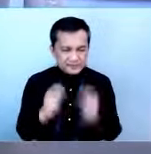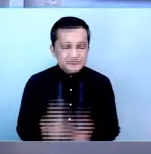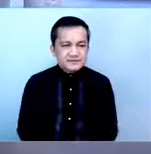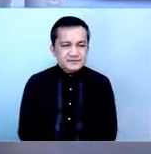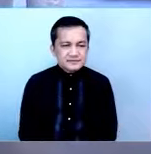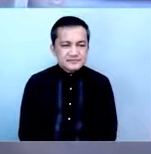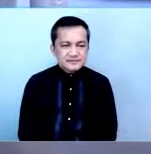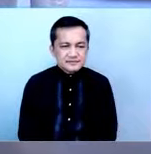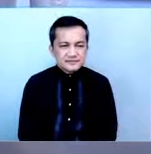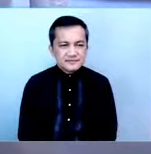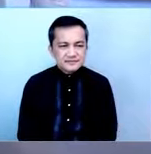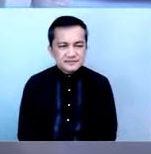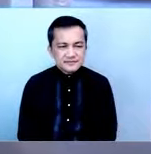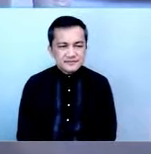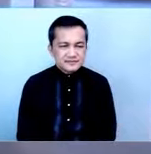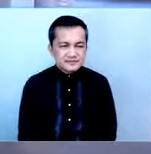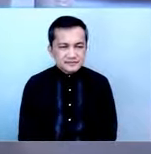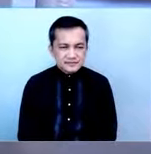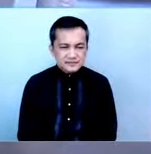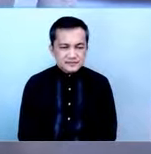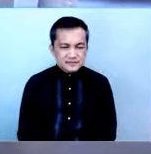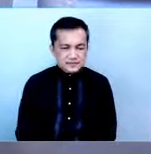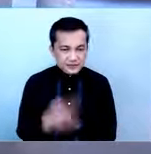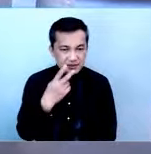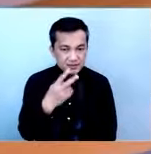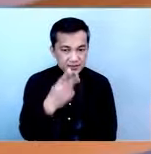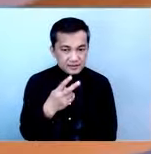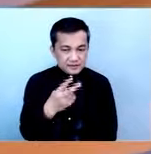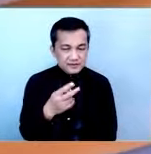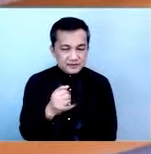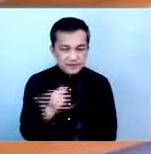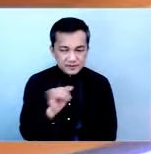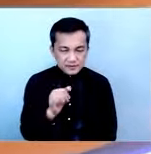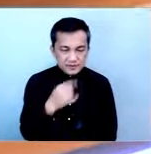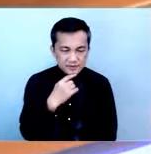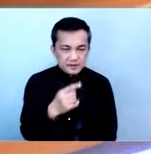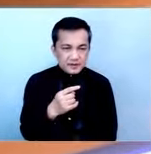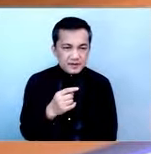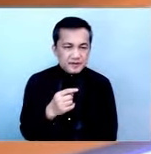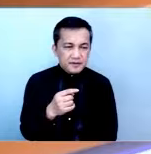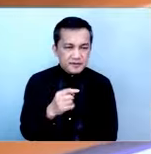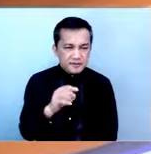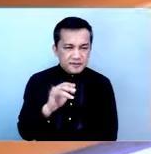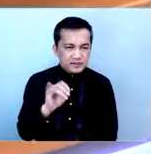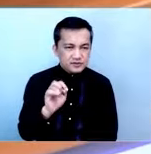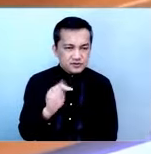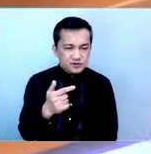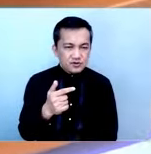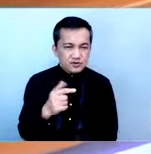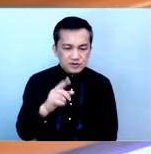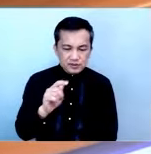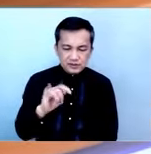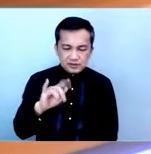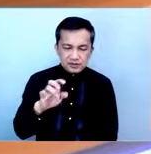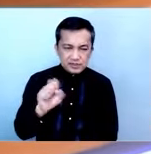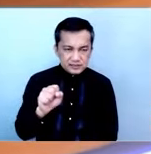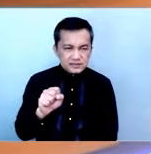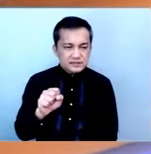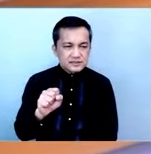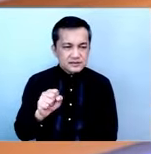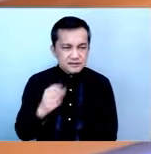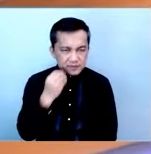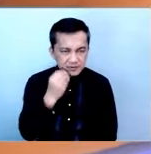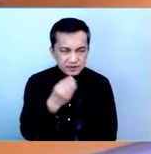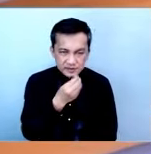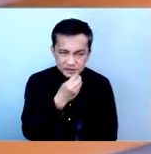So, nakikita ko meron siya talagang ano, mami, o yun yung parang sa Majong talaga. Yes, Majong tiles po siya talaga. Mm. Balls, sticks, mga flowers po.